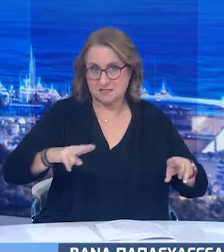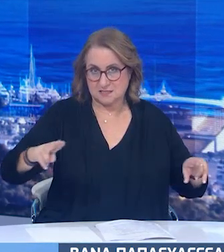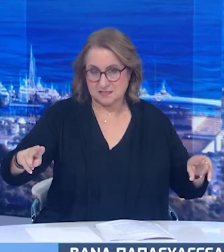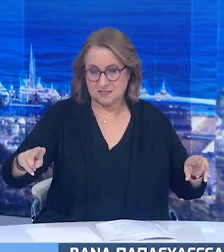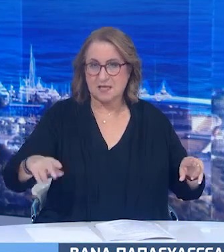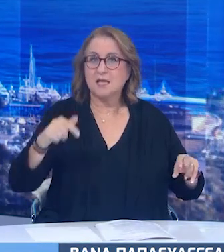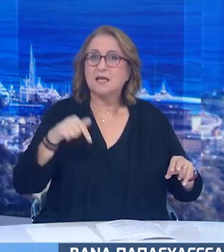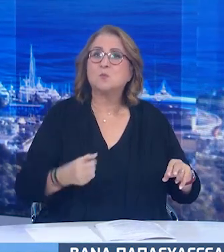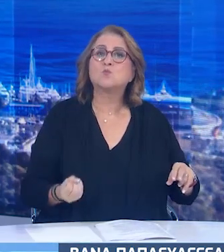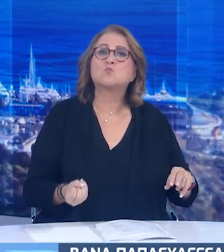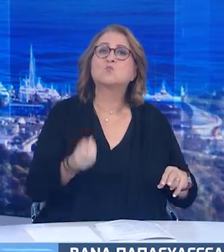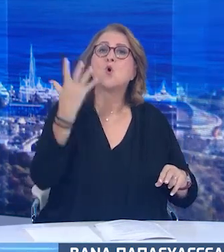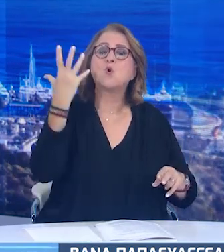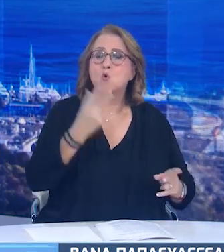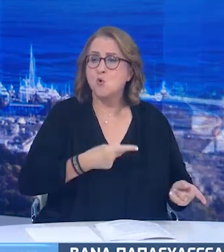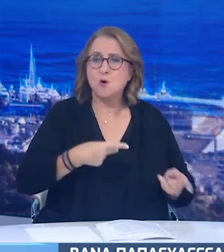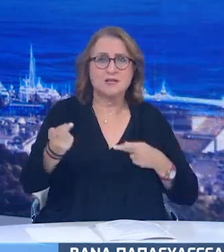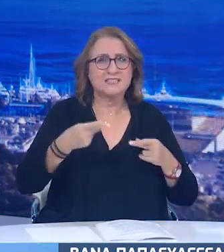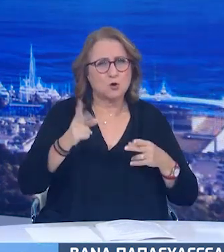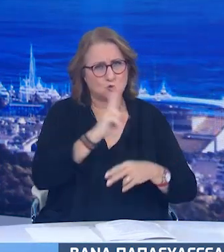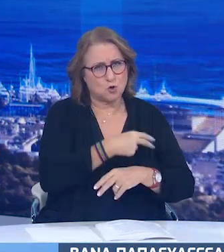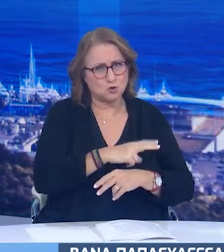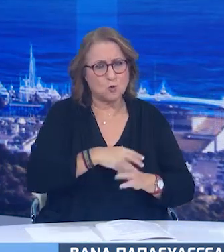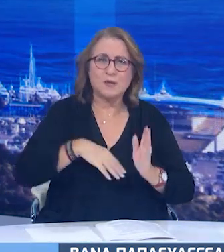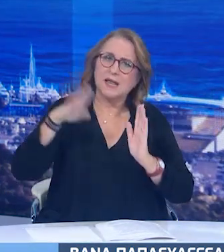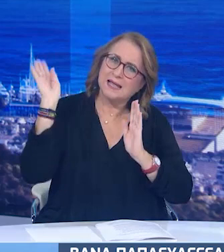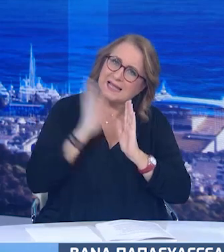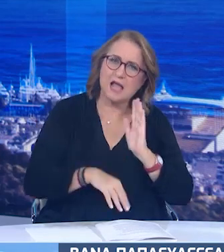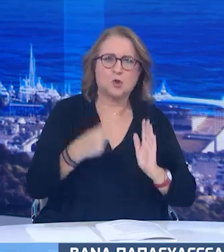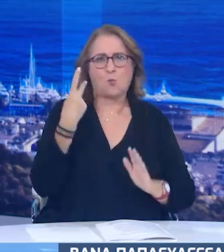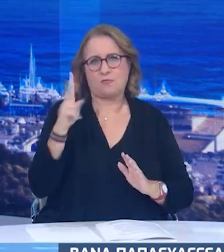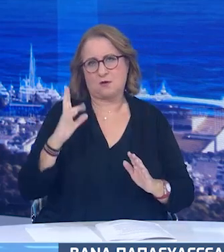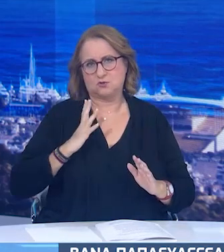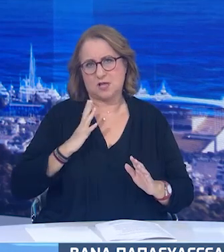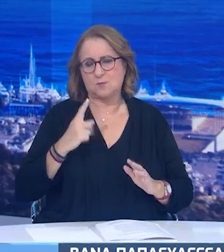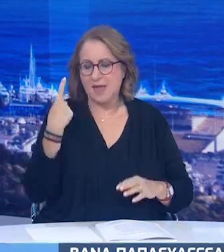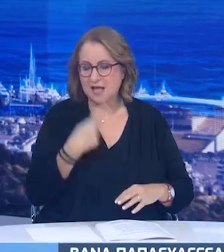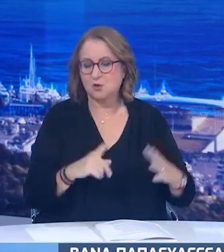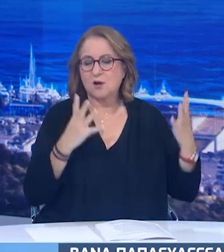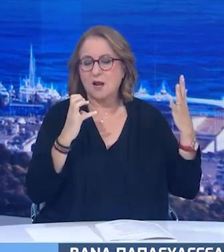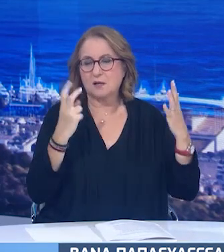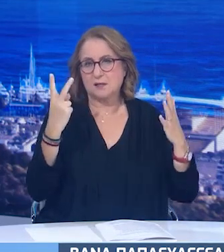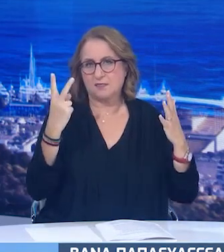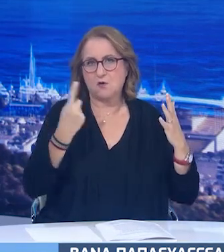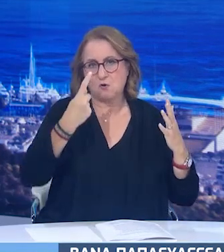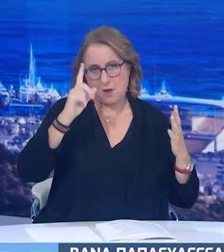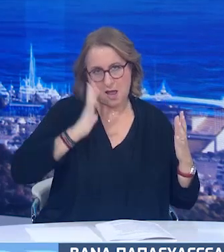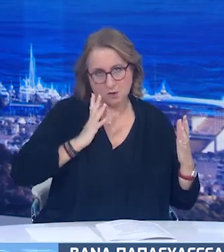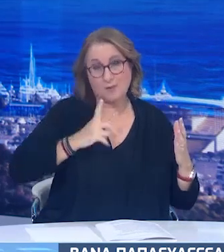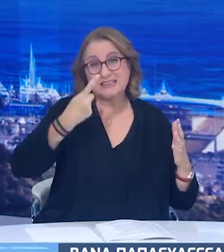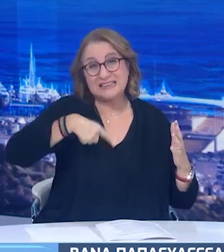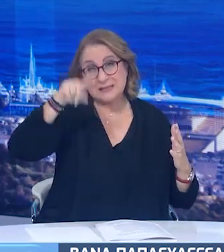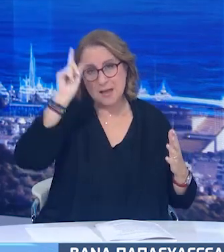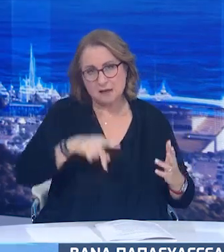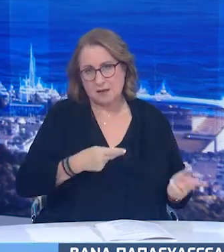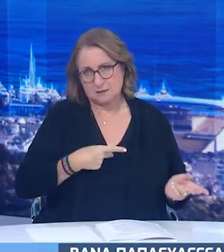των νέων εισαγωγών του τελευταίου 7ημέρου έπεσε κάτω από τα 200 άτομα την ημέρα, στους 192 εισαγωγές την ημέρα. Όπως